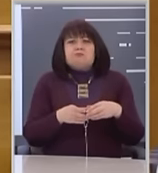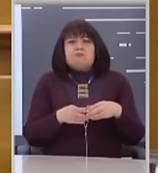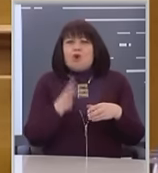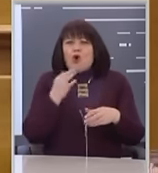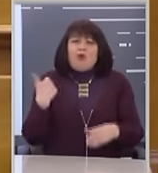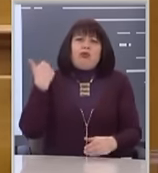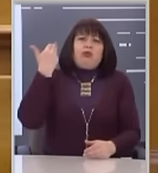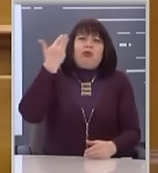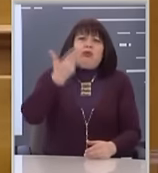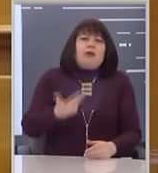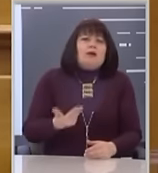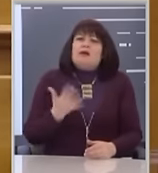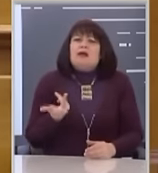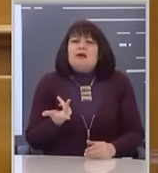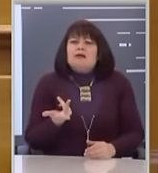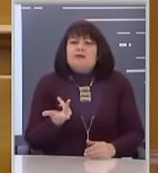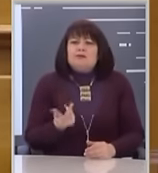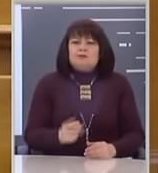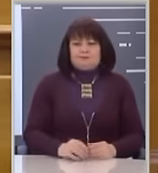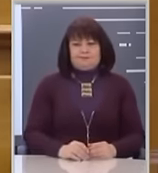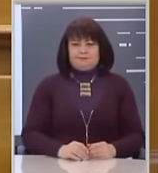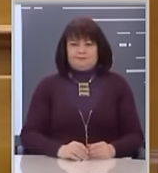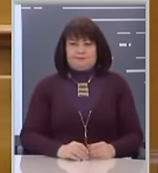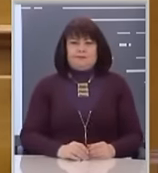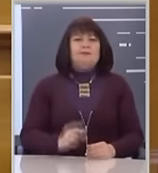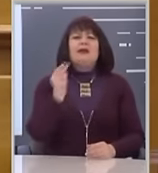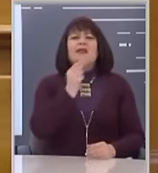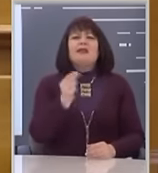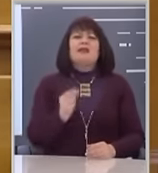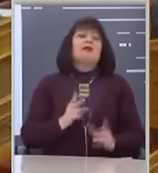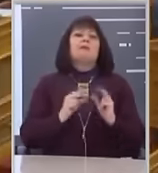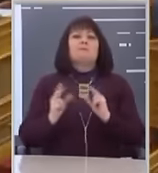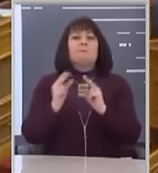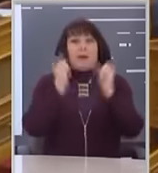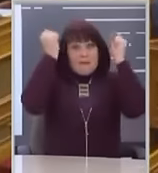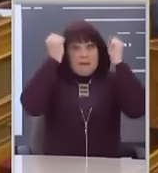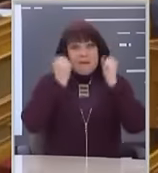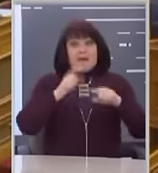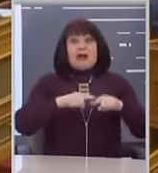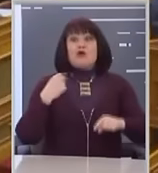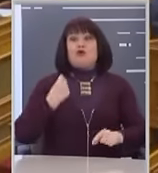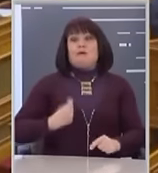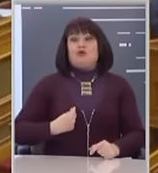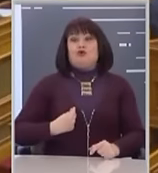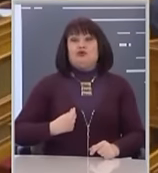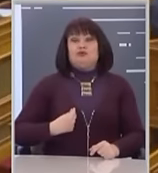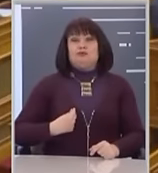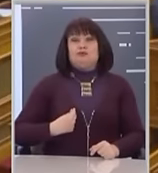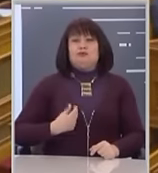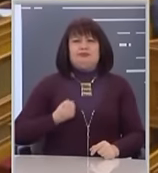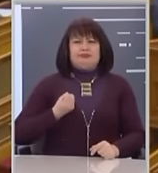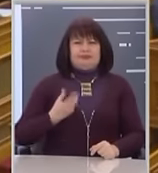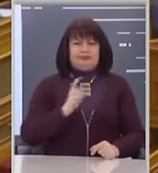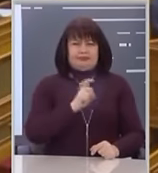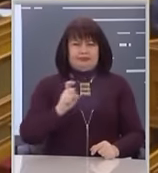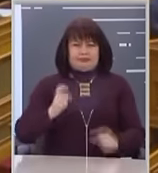Και μάλιστα, όταν μιλάμε για υποθέσεις που ζημίωσαν το δημόσιο με εκατοντάδες εκατομμύρια